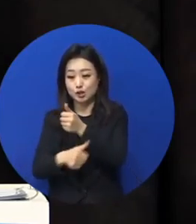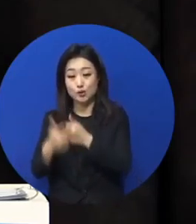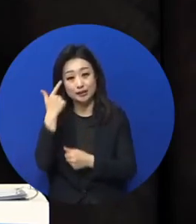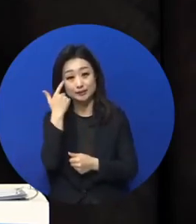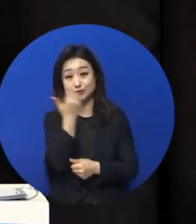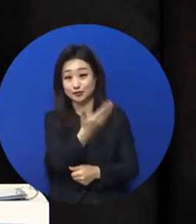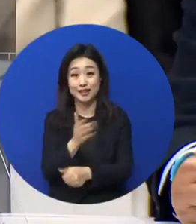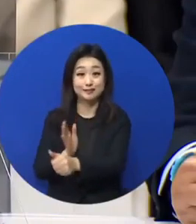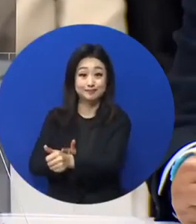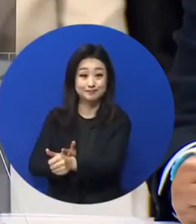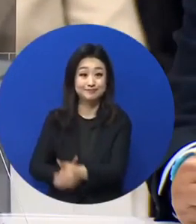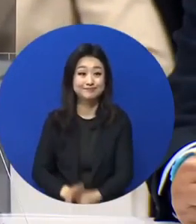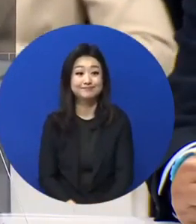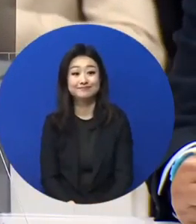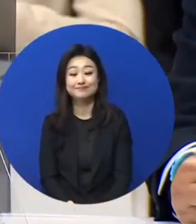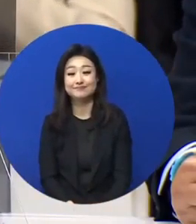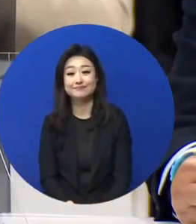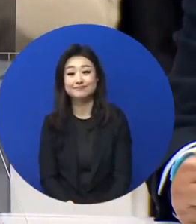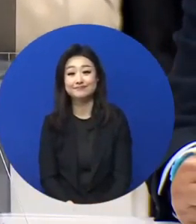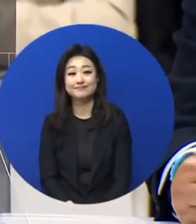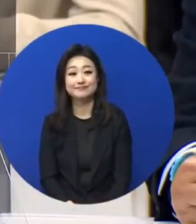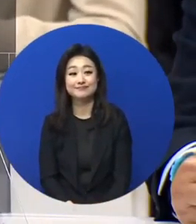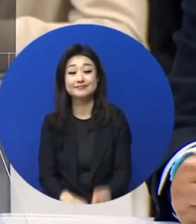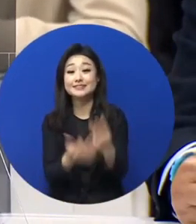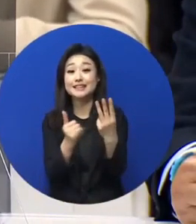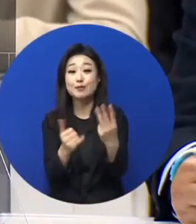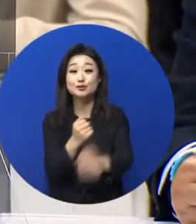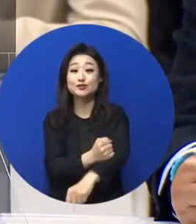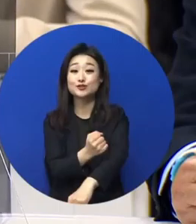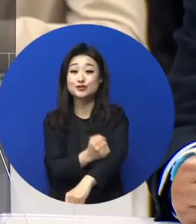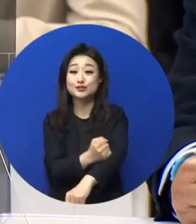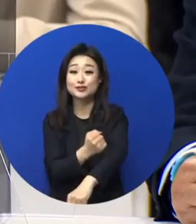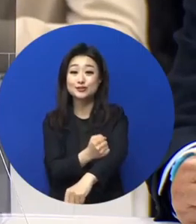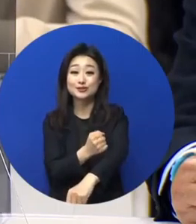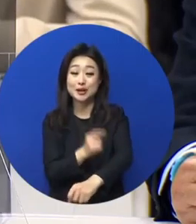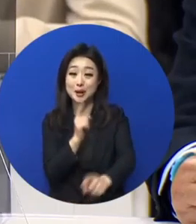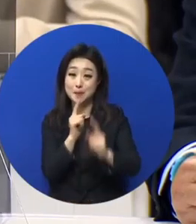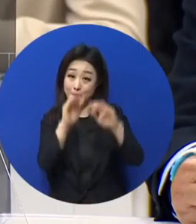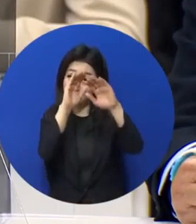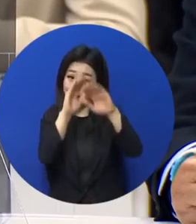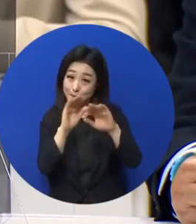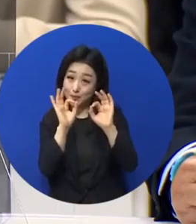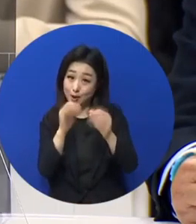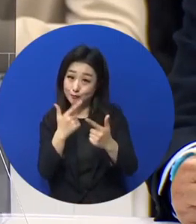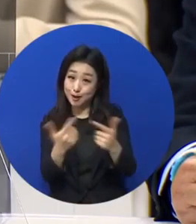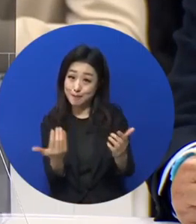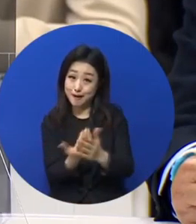질문해 주시겠습니다. 예, 세 분 수고하셨는데요. 세 분 말씀을 듣고 보니까 부산 발전의 희망이